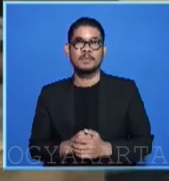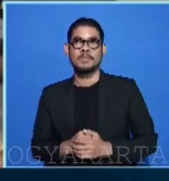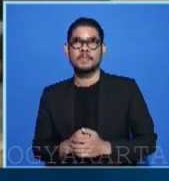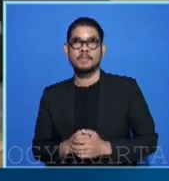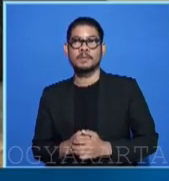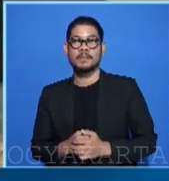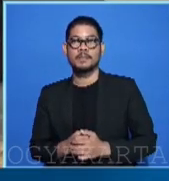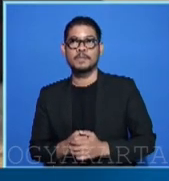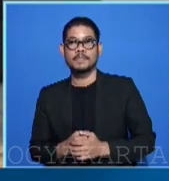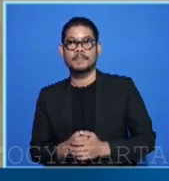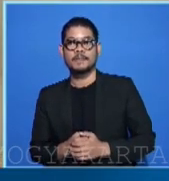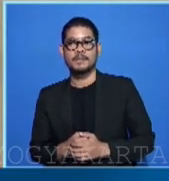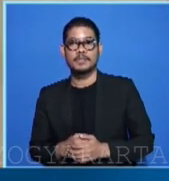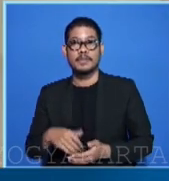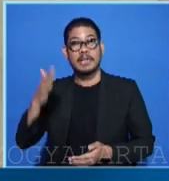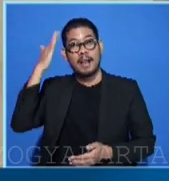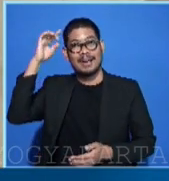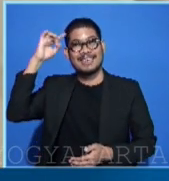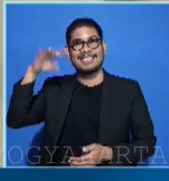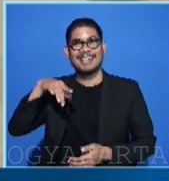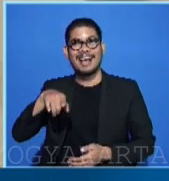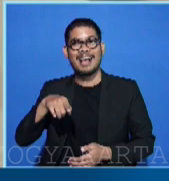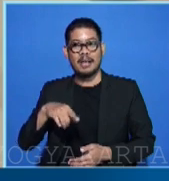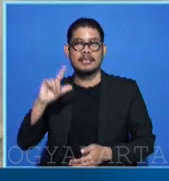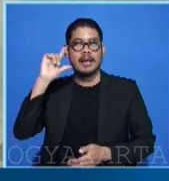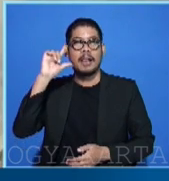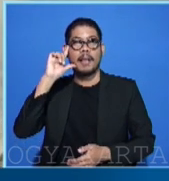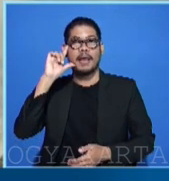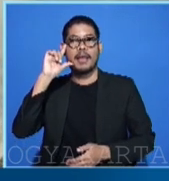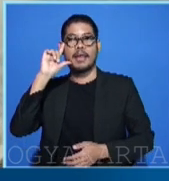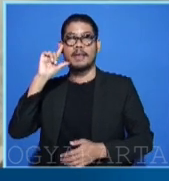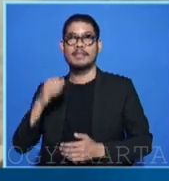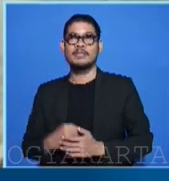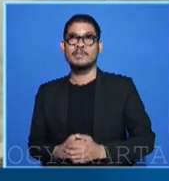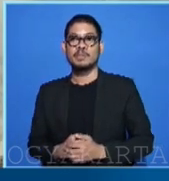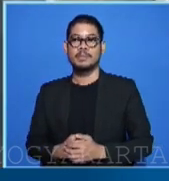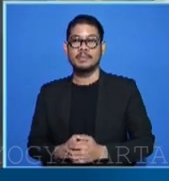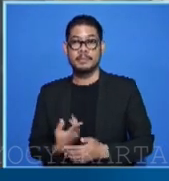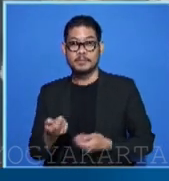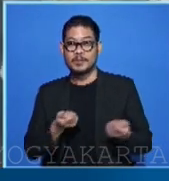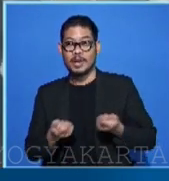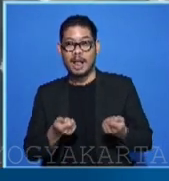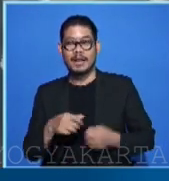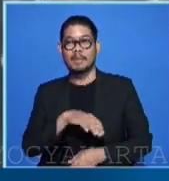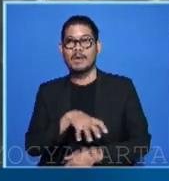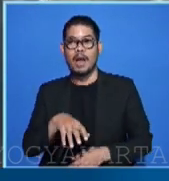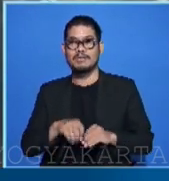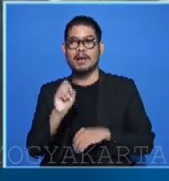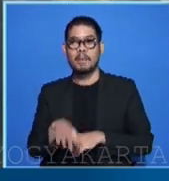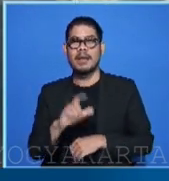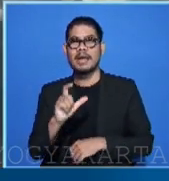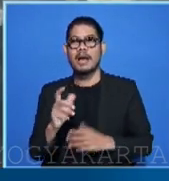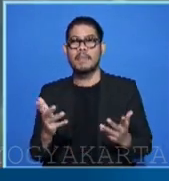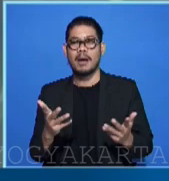Lurah kepuharjo kapanewon Cangkringan Sleman Heri Suprapto menyebut pengelolaan sampah di lingkungannya masih banyak dilakukan dengan cara